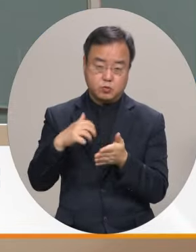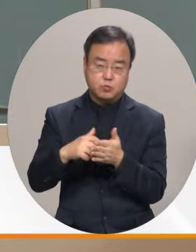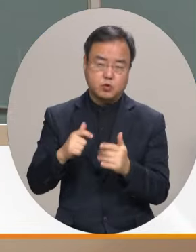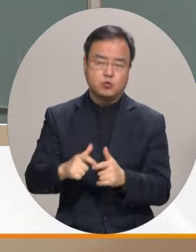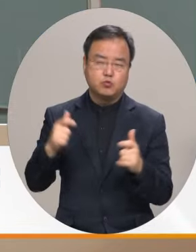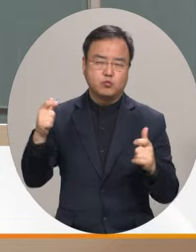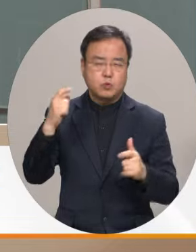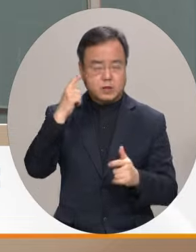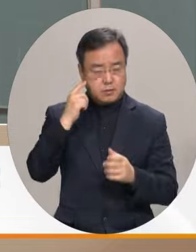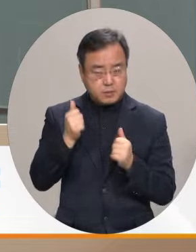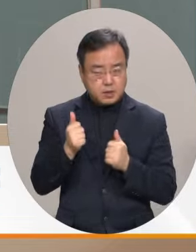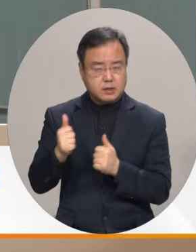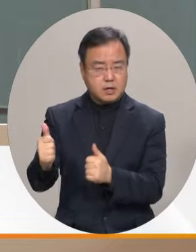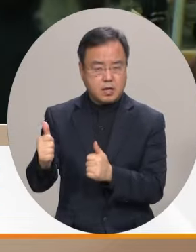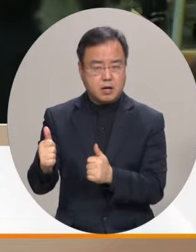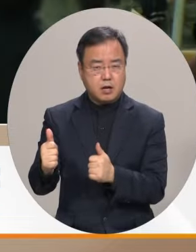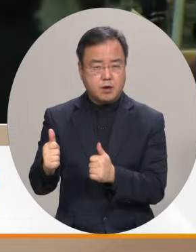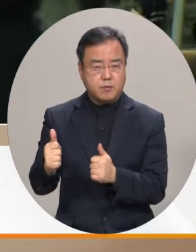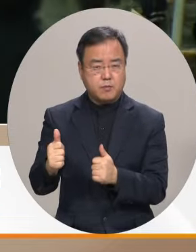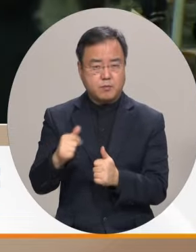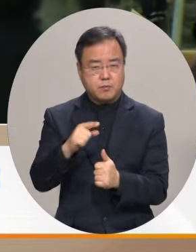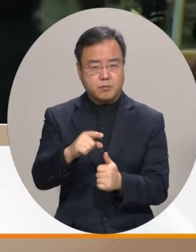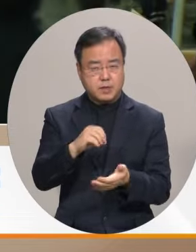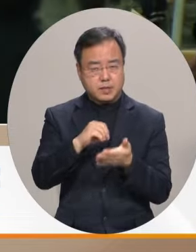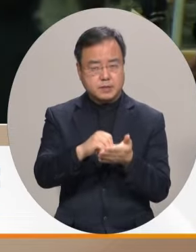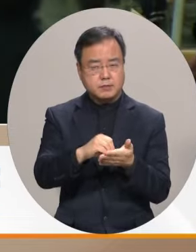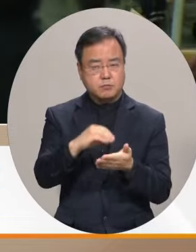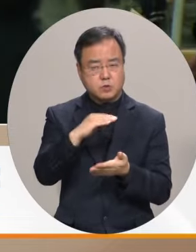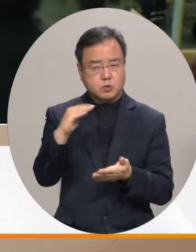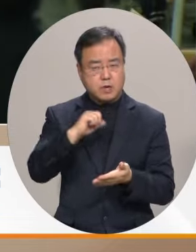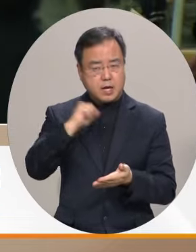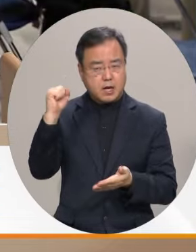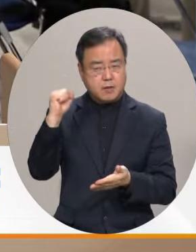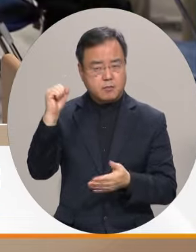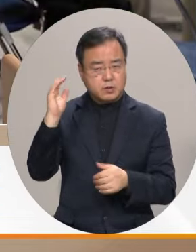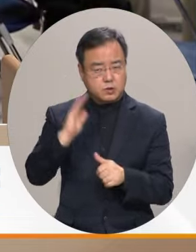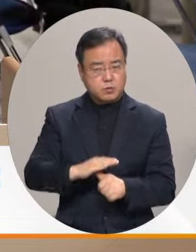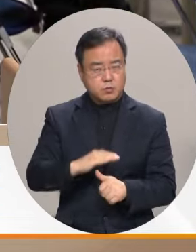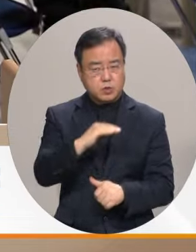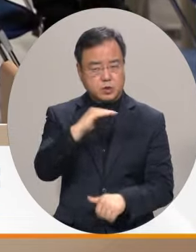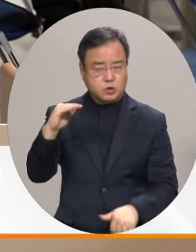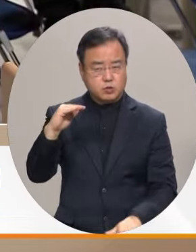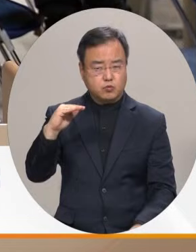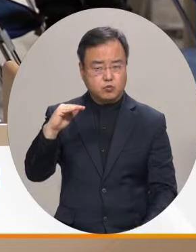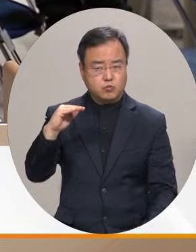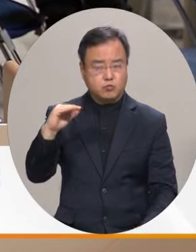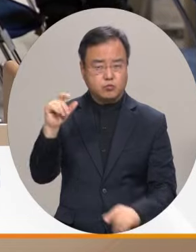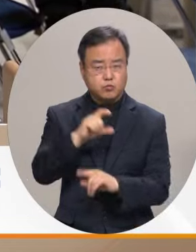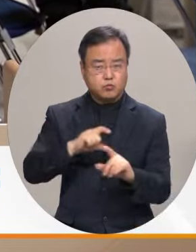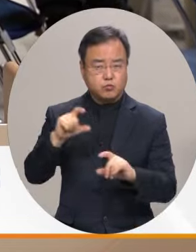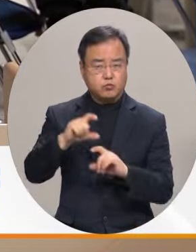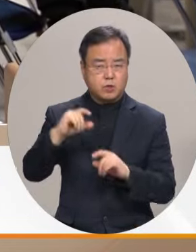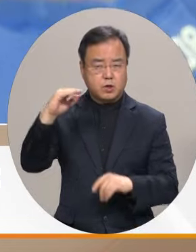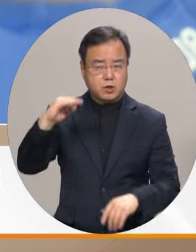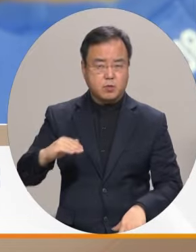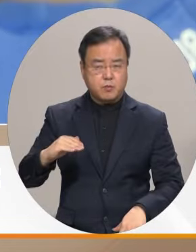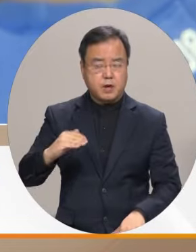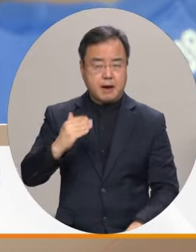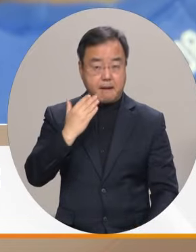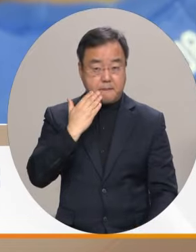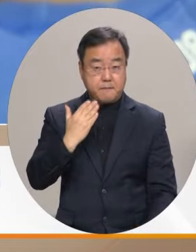늘어나는만큼 어 입결이 조금 더 낮아질 수 엄청나게 많은 어 비 확률로 낮아지지